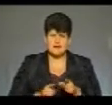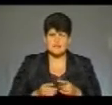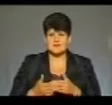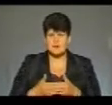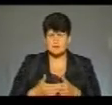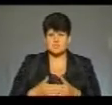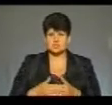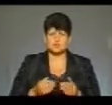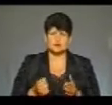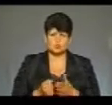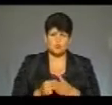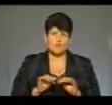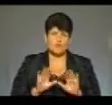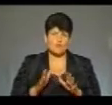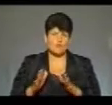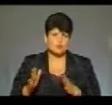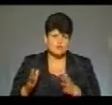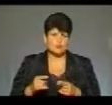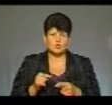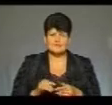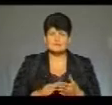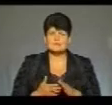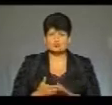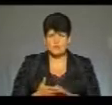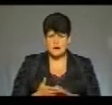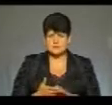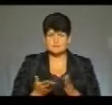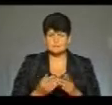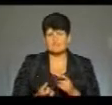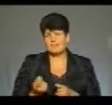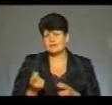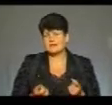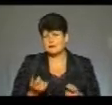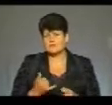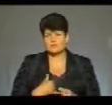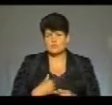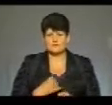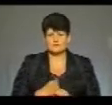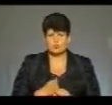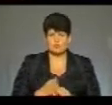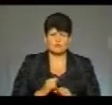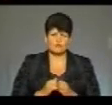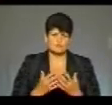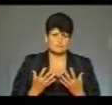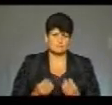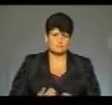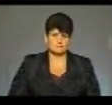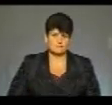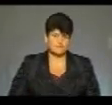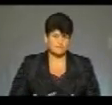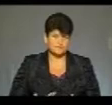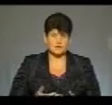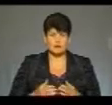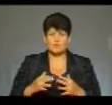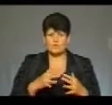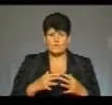наближена до подій, до тих ситуацій, які виникають в нас в роботі повсякденного життя. Захисник в бойовому